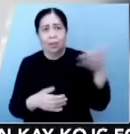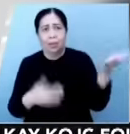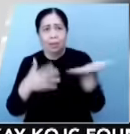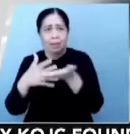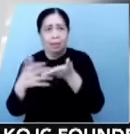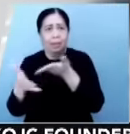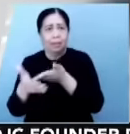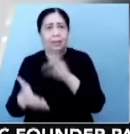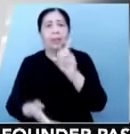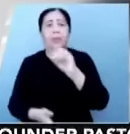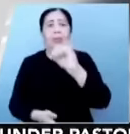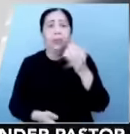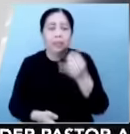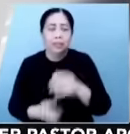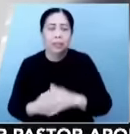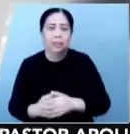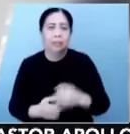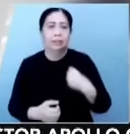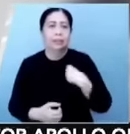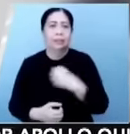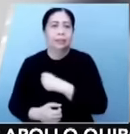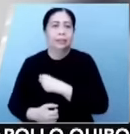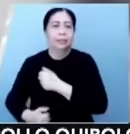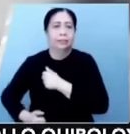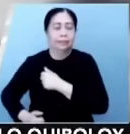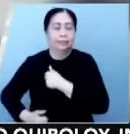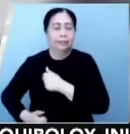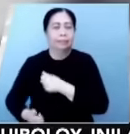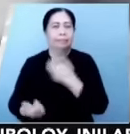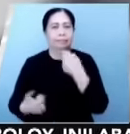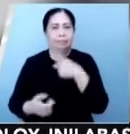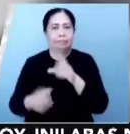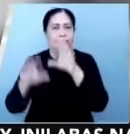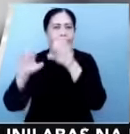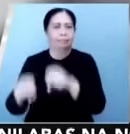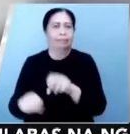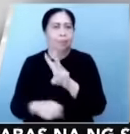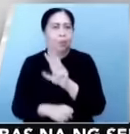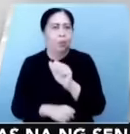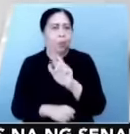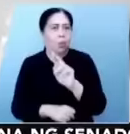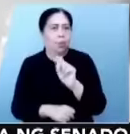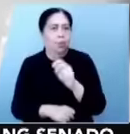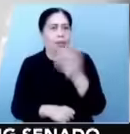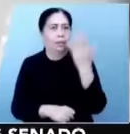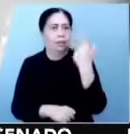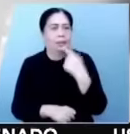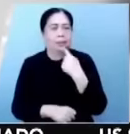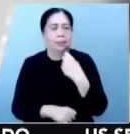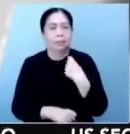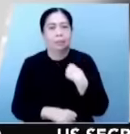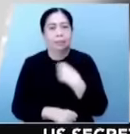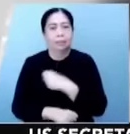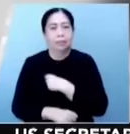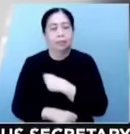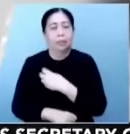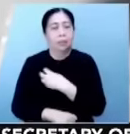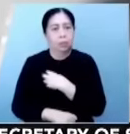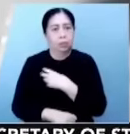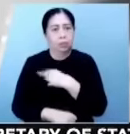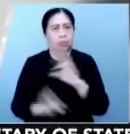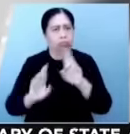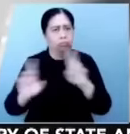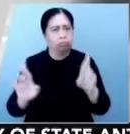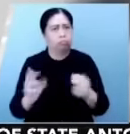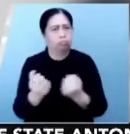Senate Sergeant at Arms ang inatasang magpatupad ng arrest warrant. Dati nang sinabi ng PNP na handa silang magbigay ng assistance sa